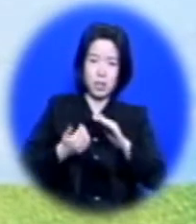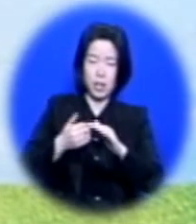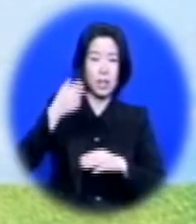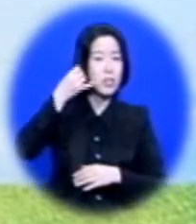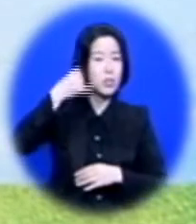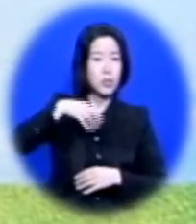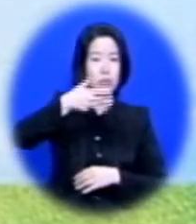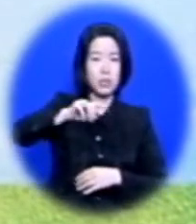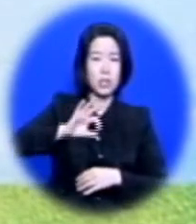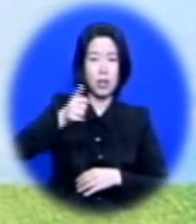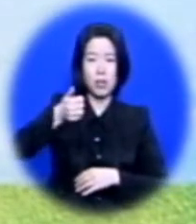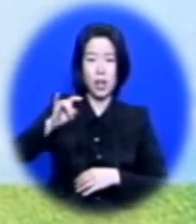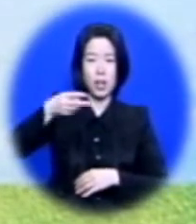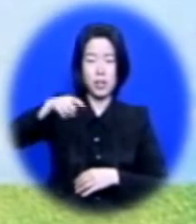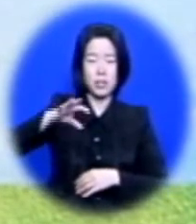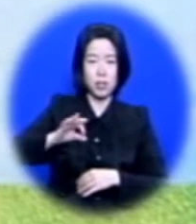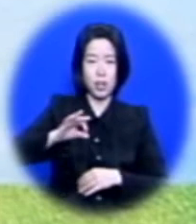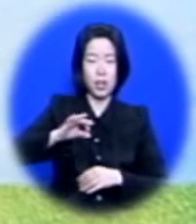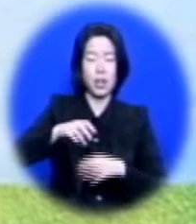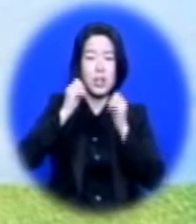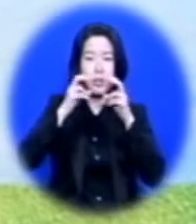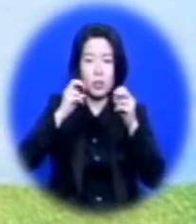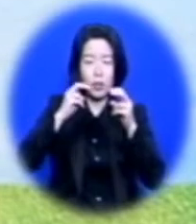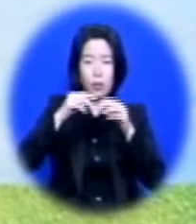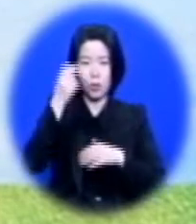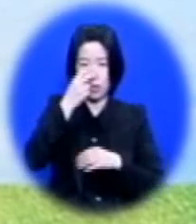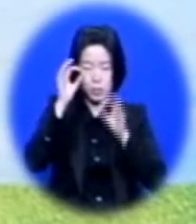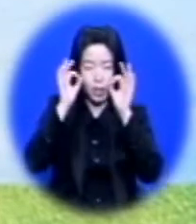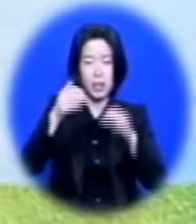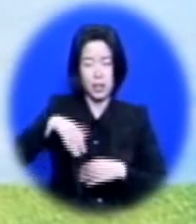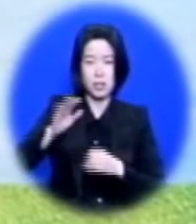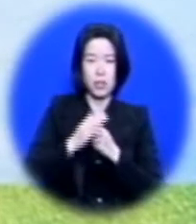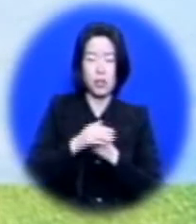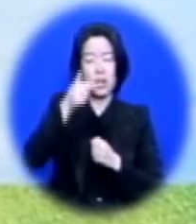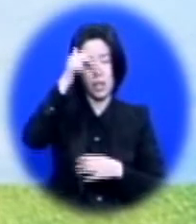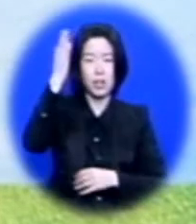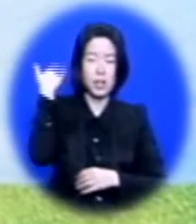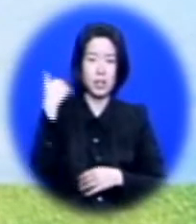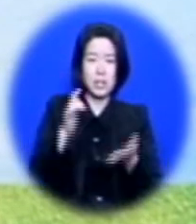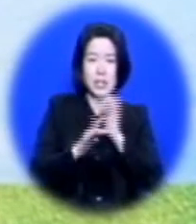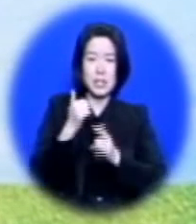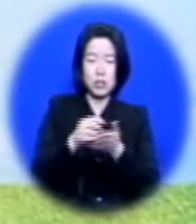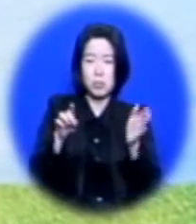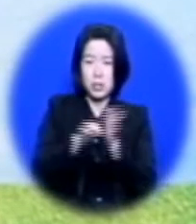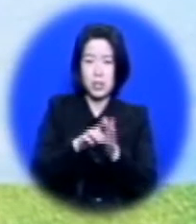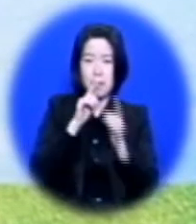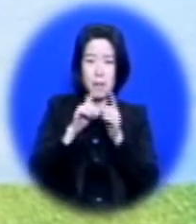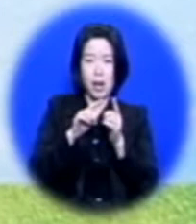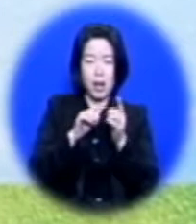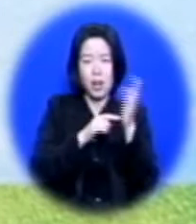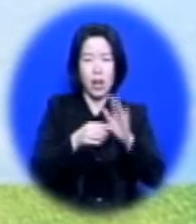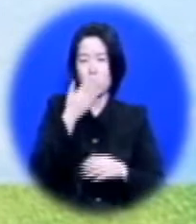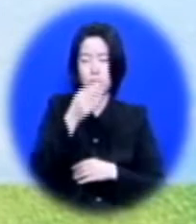의 선교 정탐을 갔었습니다 지금도 그렇지만 그때 당신은 정말 예수 믿는다는 받은 꺼낼 수도 없었고